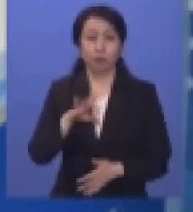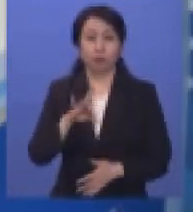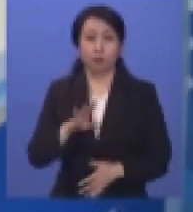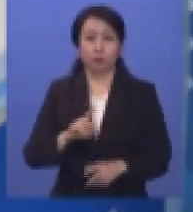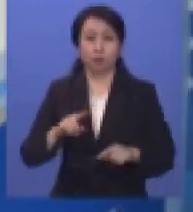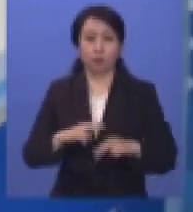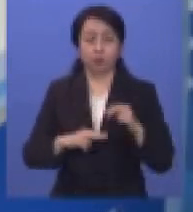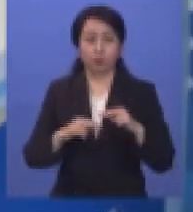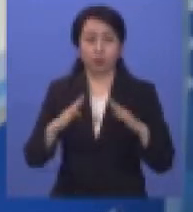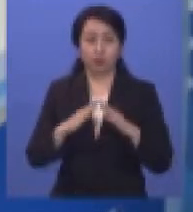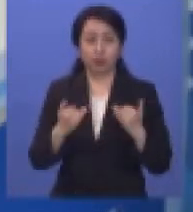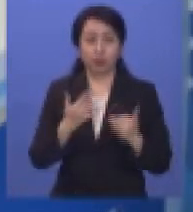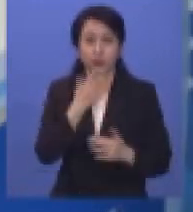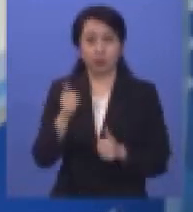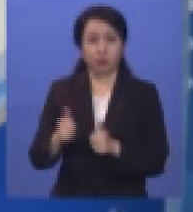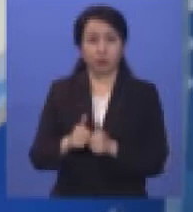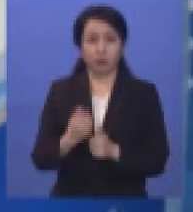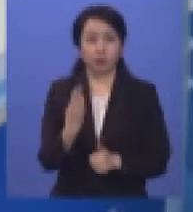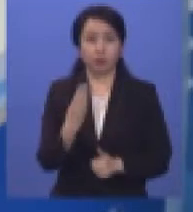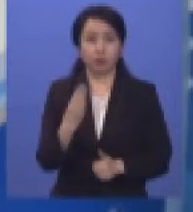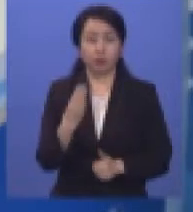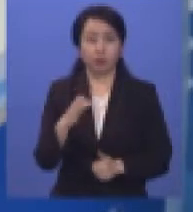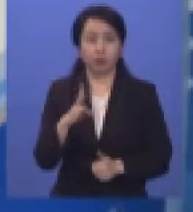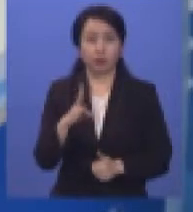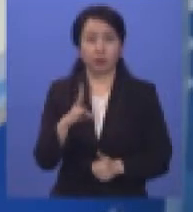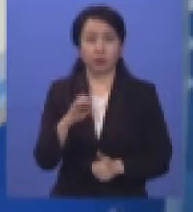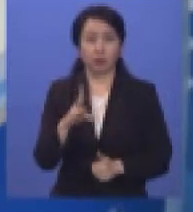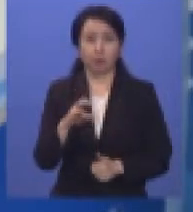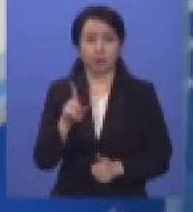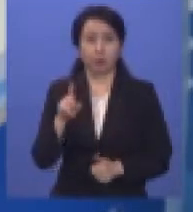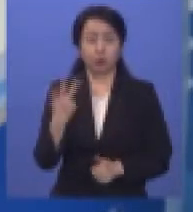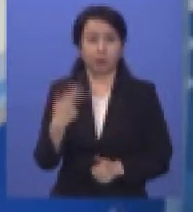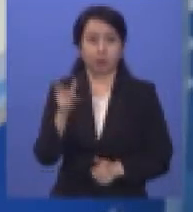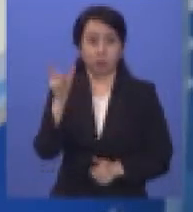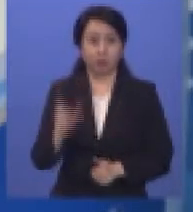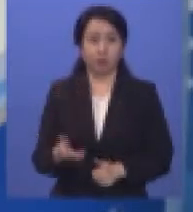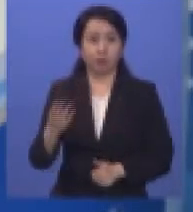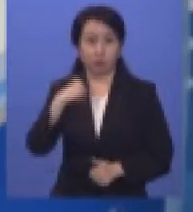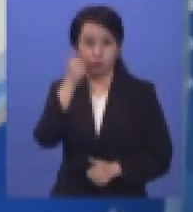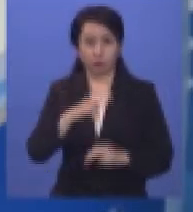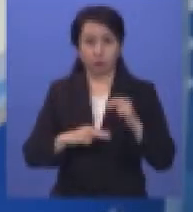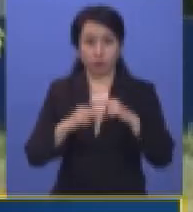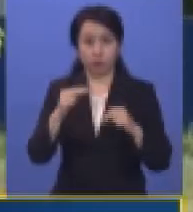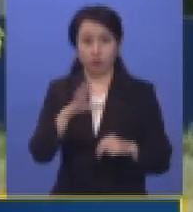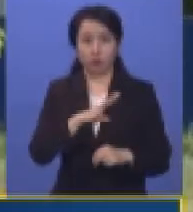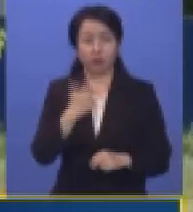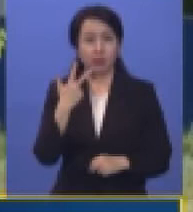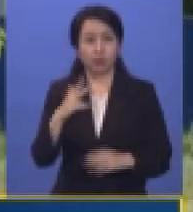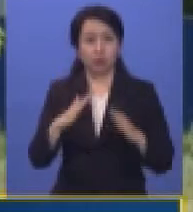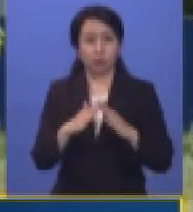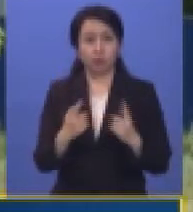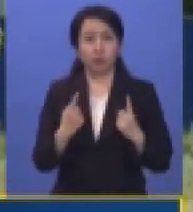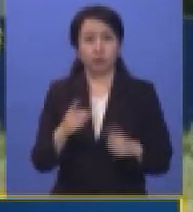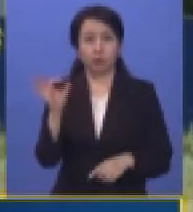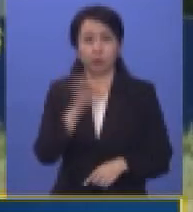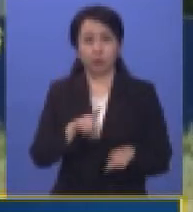Габита Мусрепова возводит дома для своих сотрудников. Штат ТО «Намыс» – 130 человек. В прошлом году построили 3 дома.